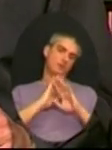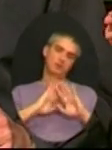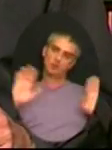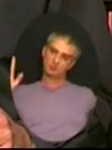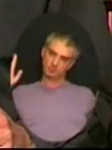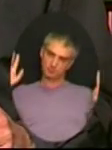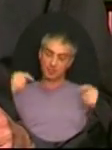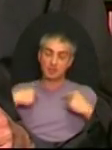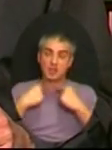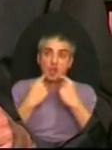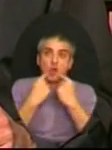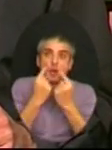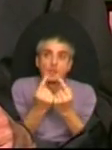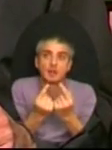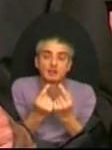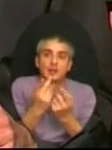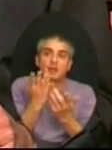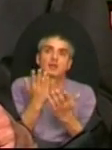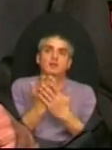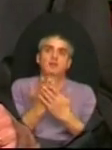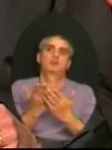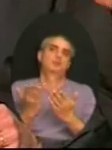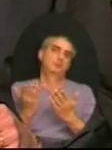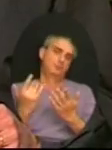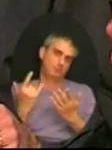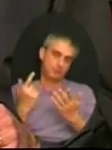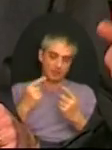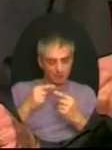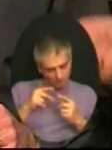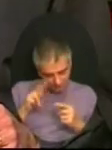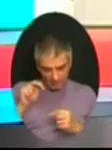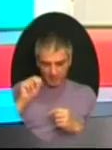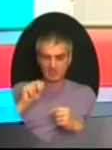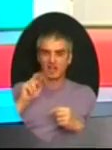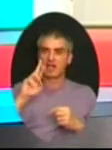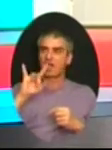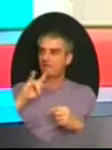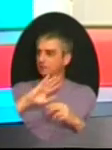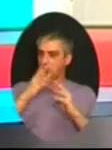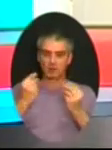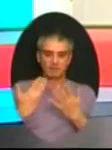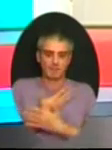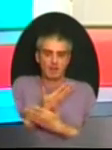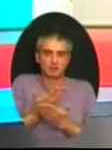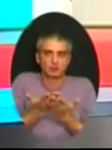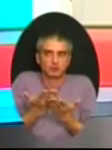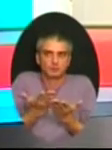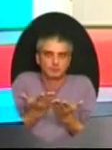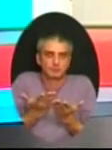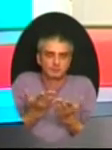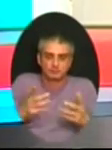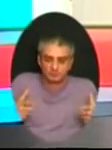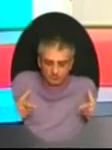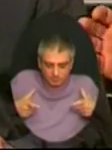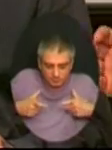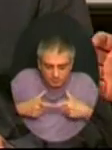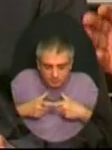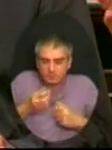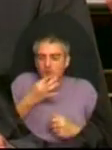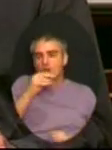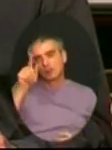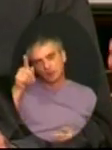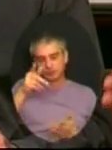ספין שמאלה. אני אומרת, כן, אבל אנחנו לוקחים את זה היום, ניר חפץ, כל הדברים החדשים. הטבעת מתהדקת ועדיף